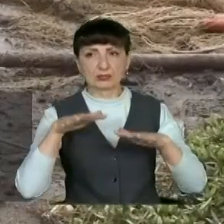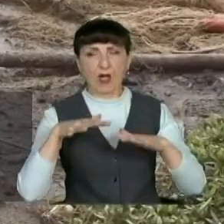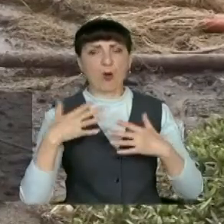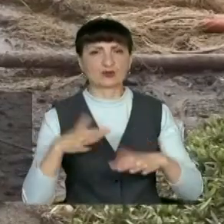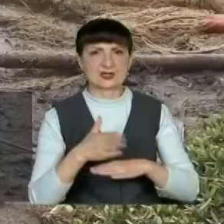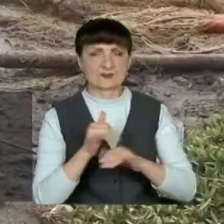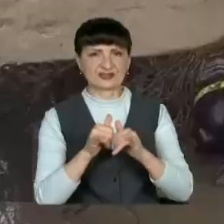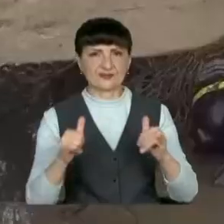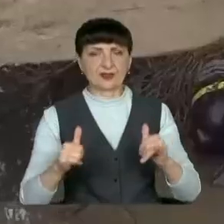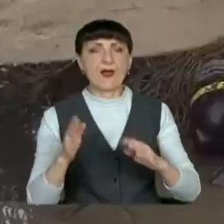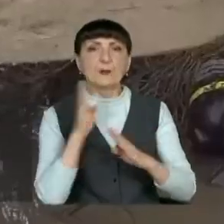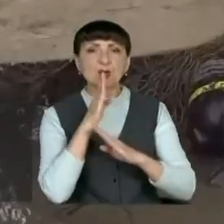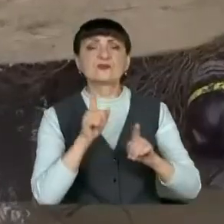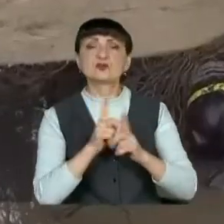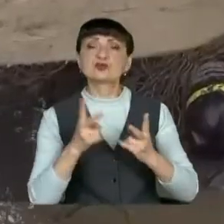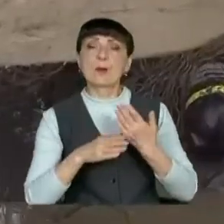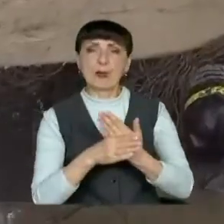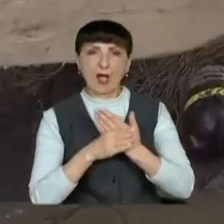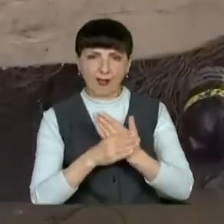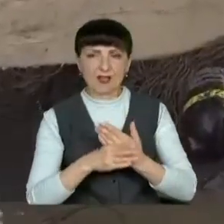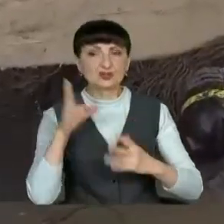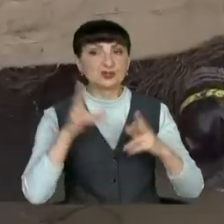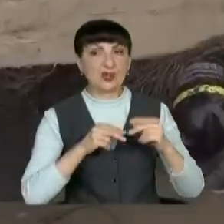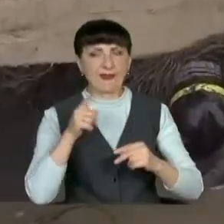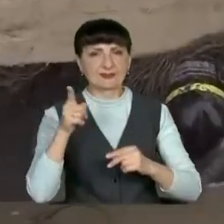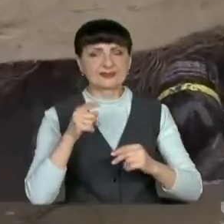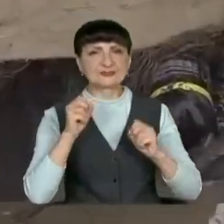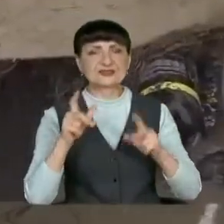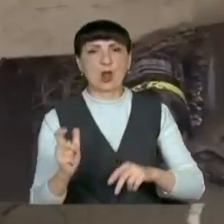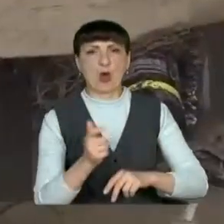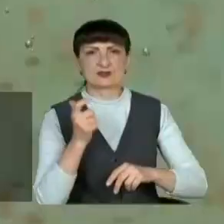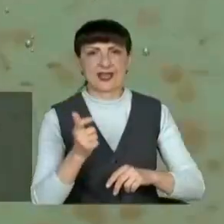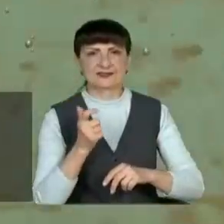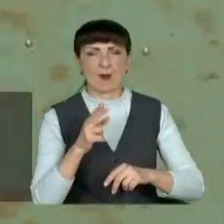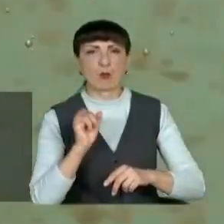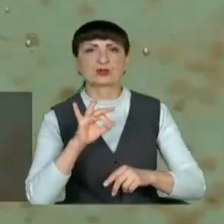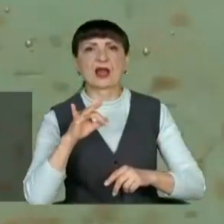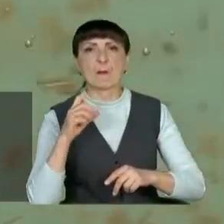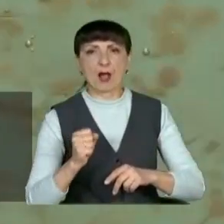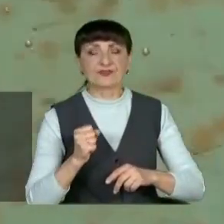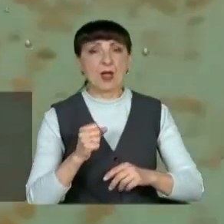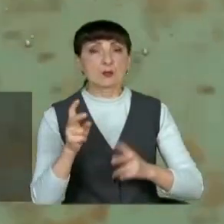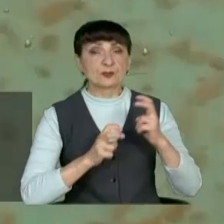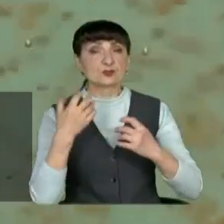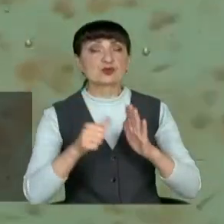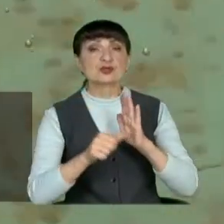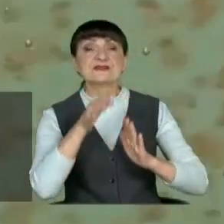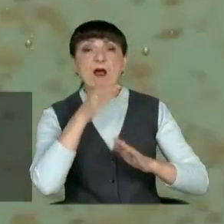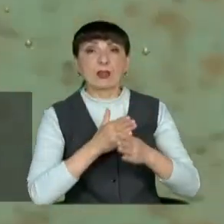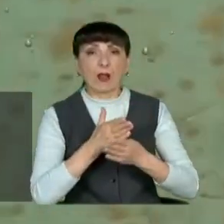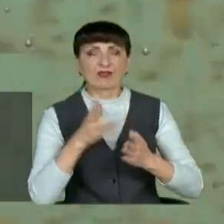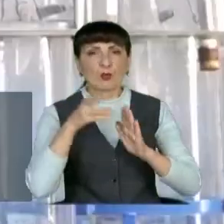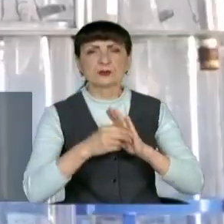фауне. Но природе все равно нужно помогать, считает Буктармийском нерестово-выростном хозяйстве. Предприятию уже 60 лет, оно входит в